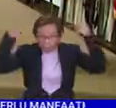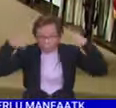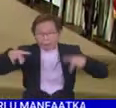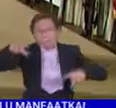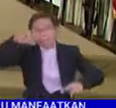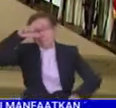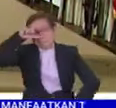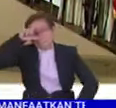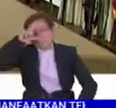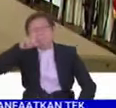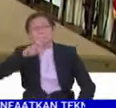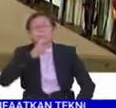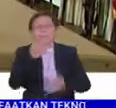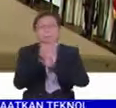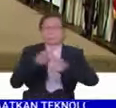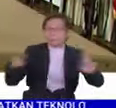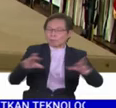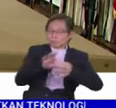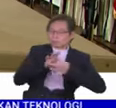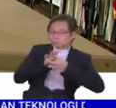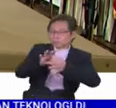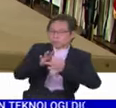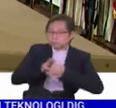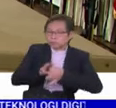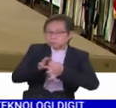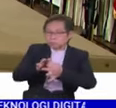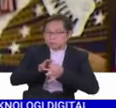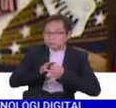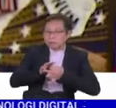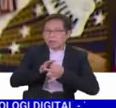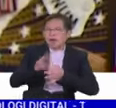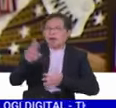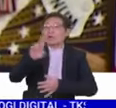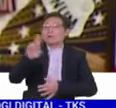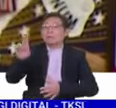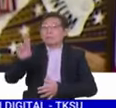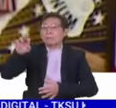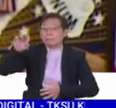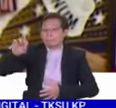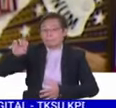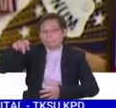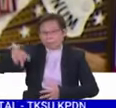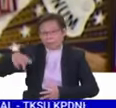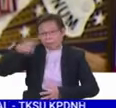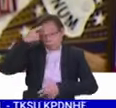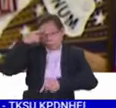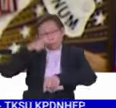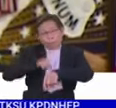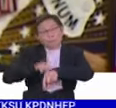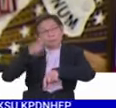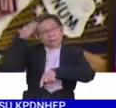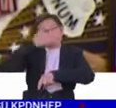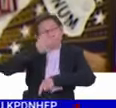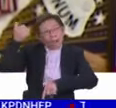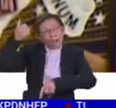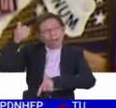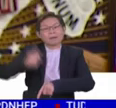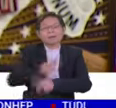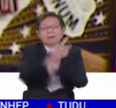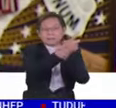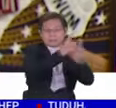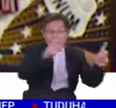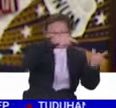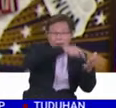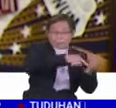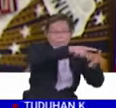Presiden Joe Biden menyatakan kesediaan bekerjasama dengan Republikan demi masa depan negara yang lebih baik. Beliau mengulas kedudukan Demokrat